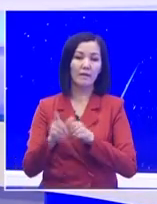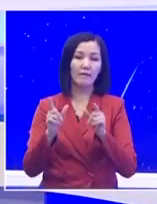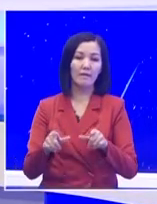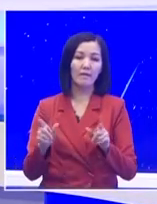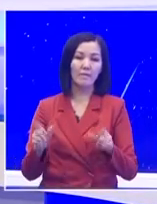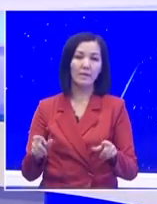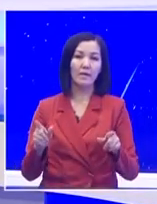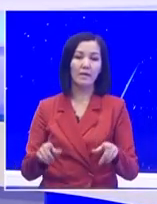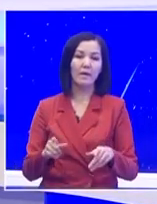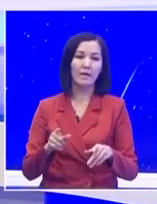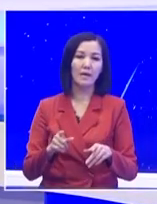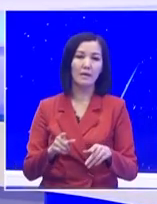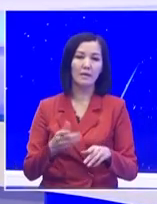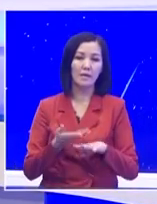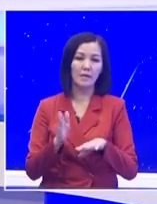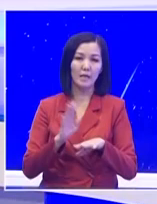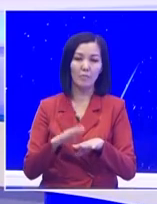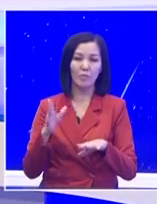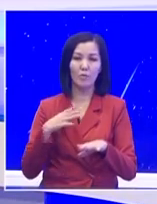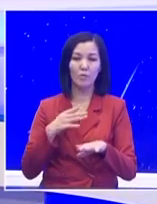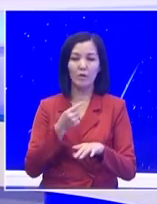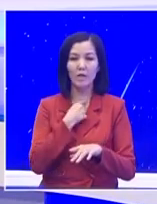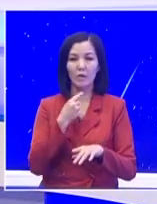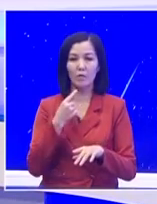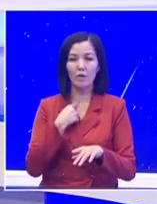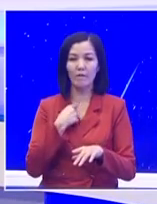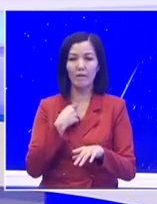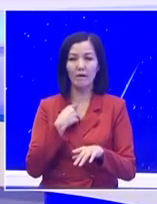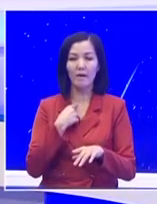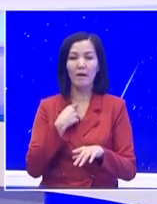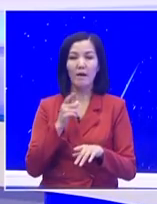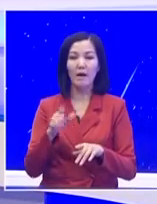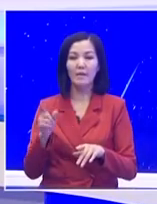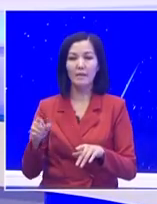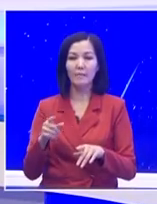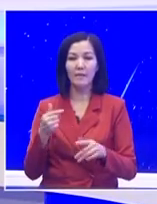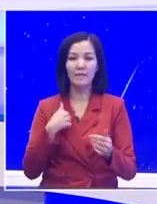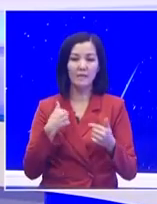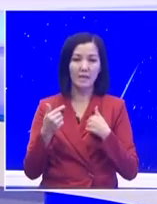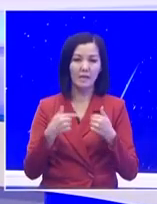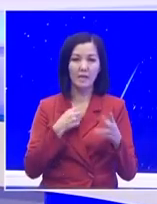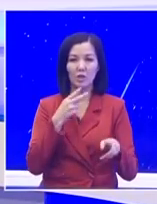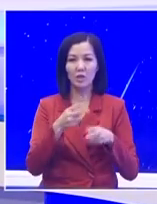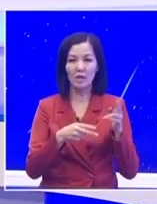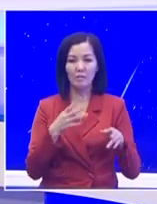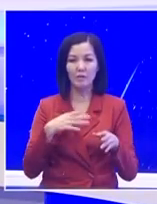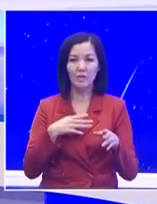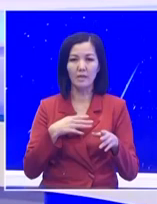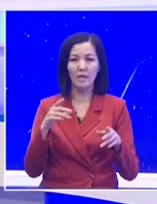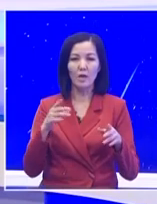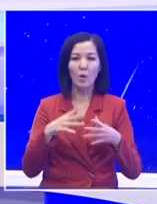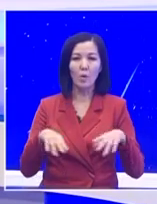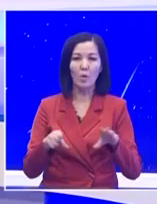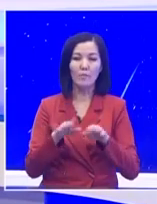мүмкіндігі шектеліп отыр. Бұл талдықорғандық мүгедектердің жан айғайы. Олардың айтуынша қоғамдық орындарға шаһардағы мекемелерге кіріп шығу